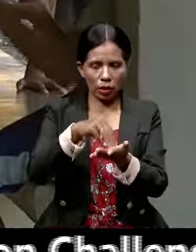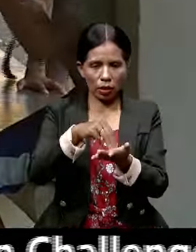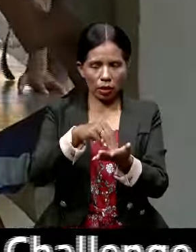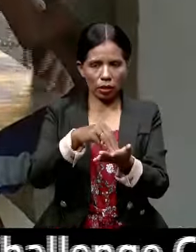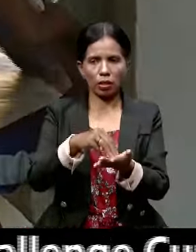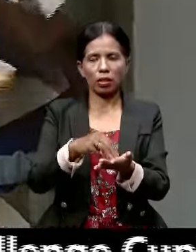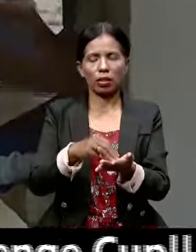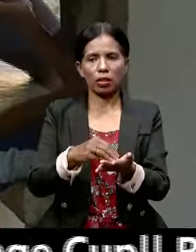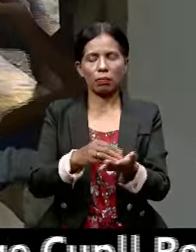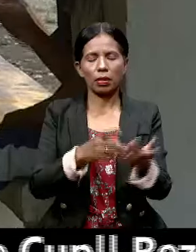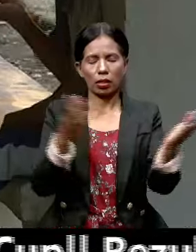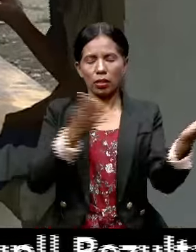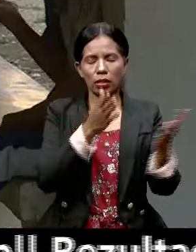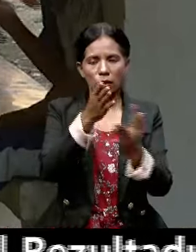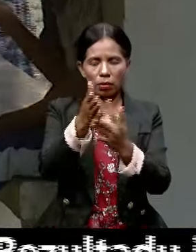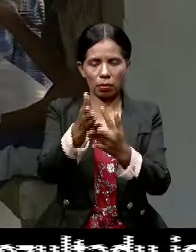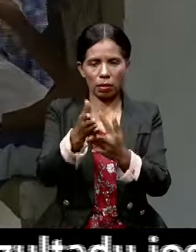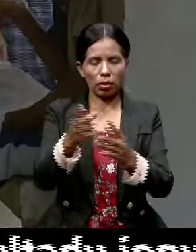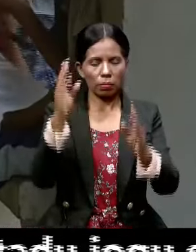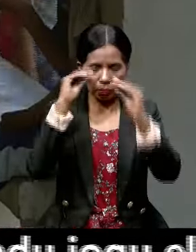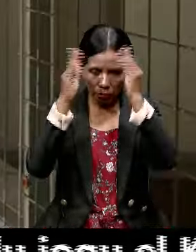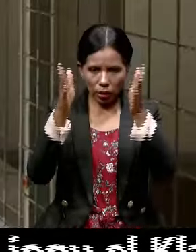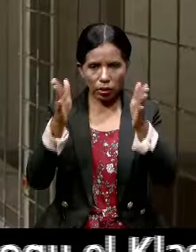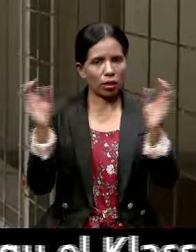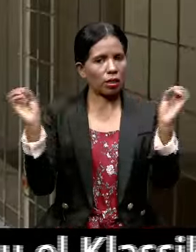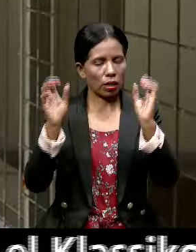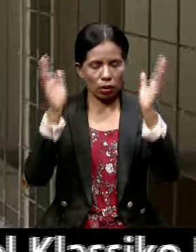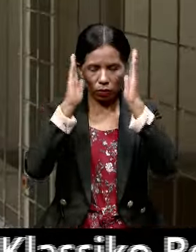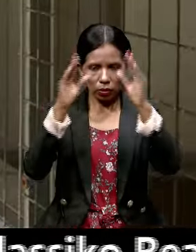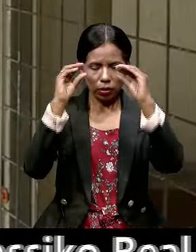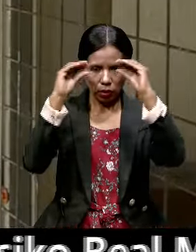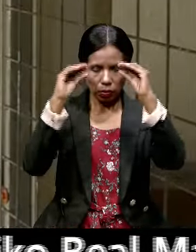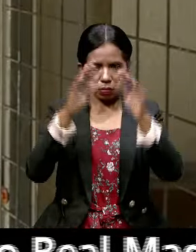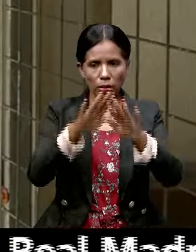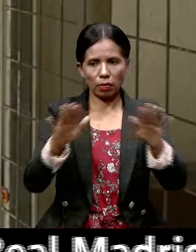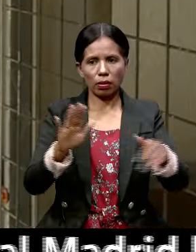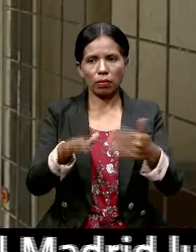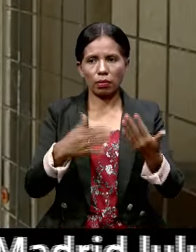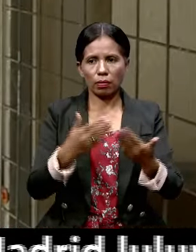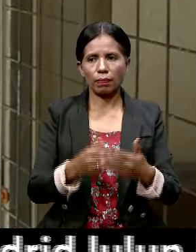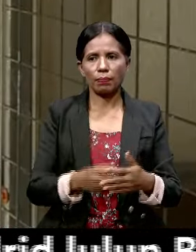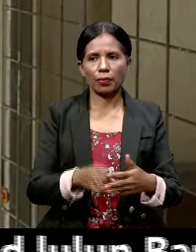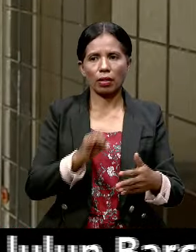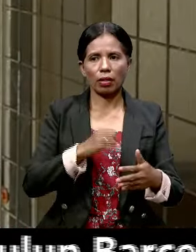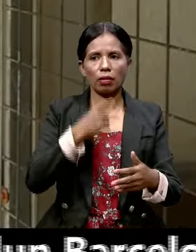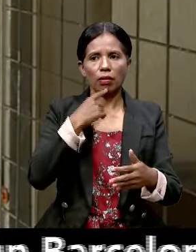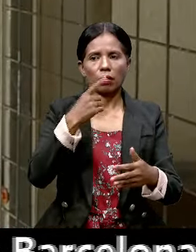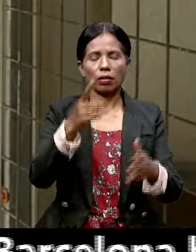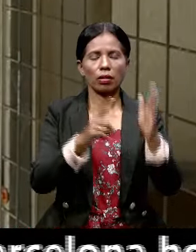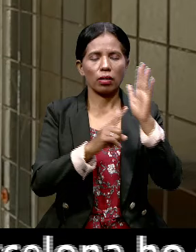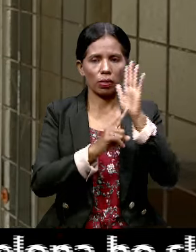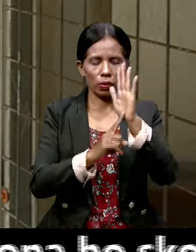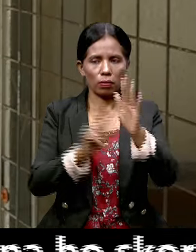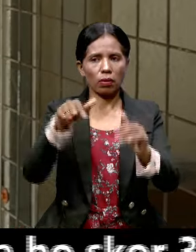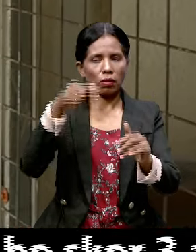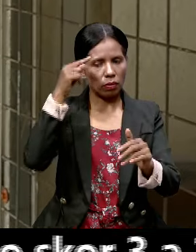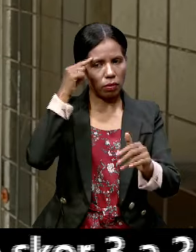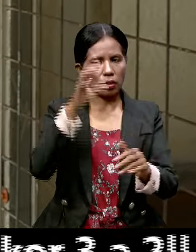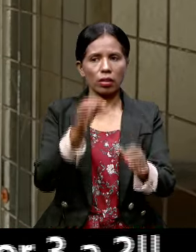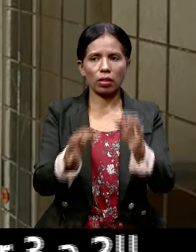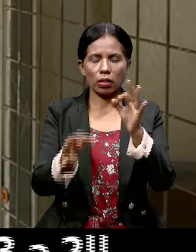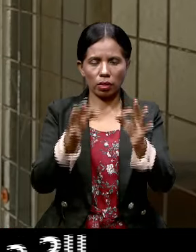tamu mai bele implikan ini konsentrasi no it la barek sira hal somente hato det ba guvernu